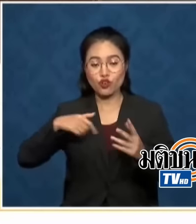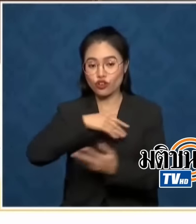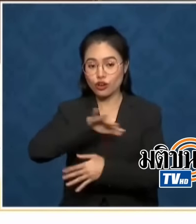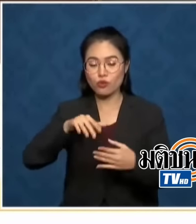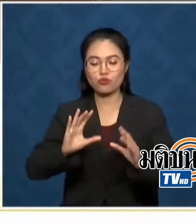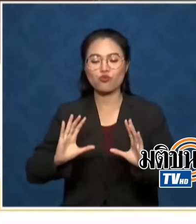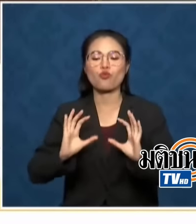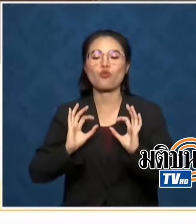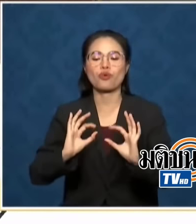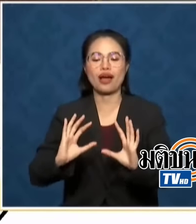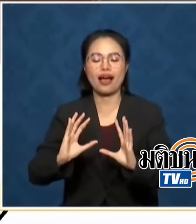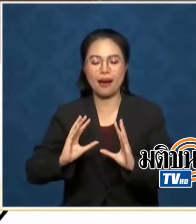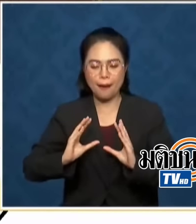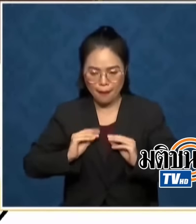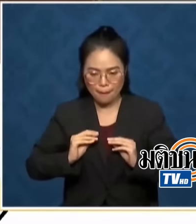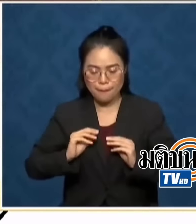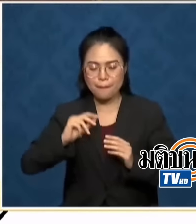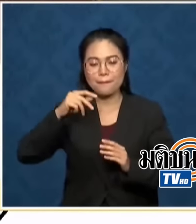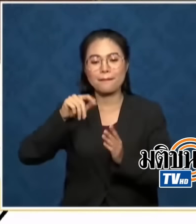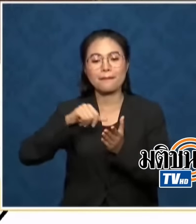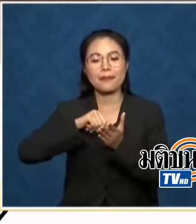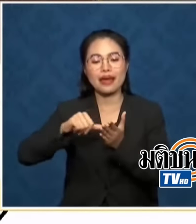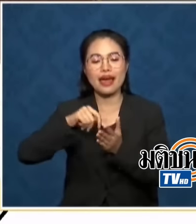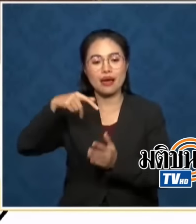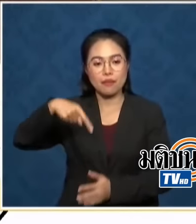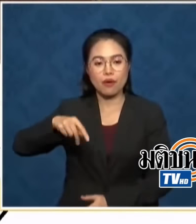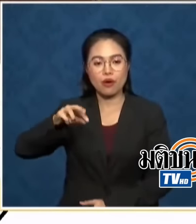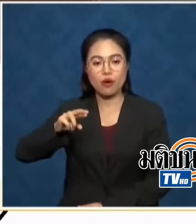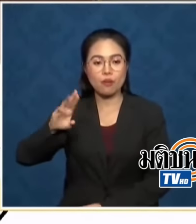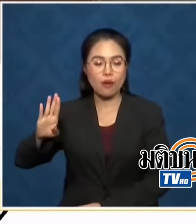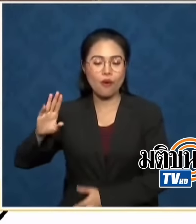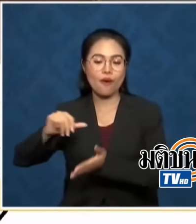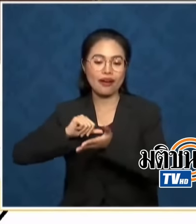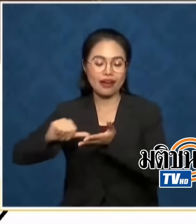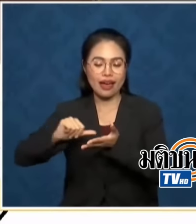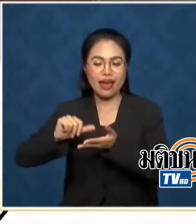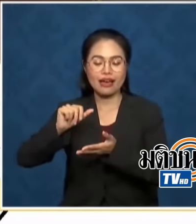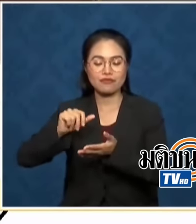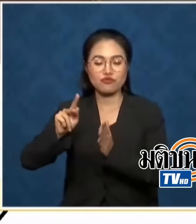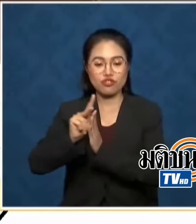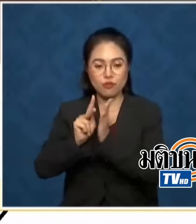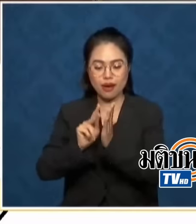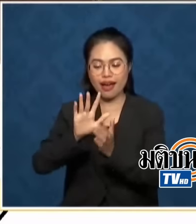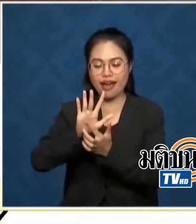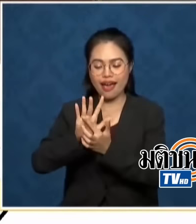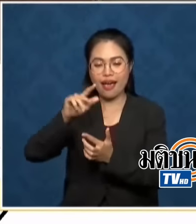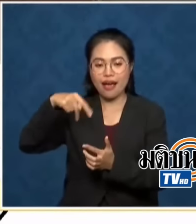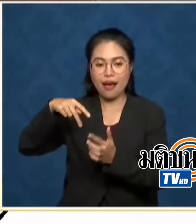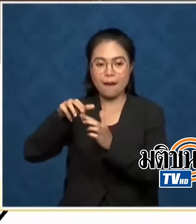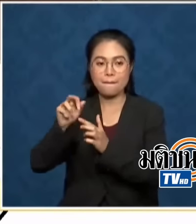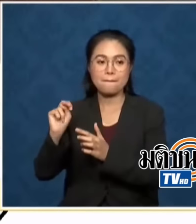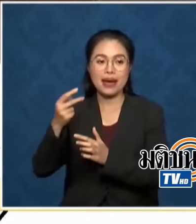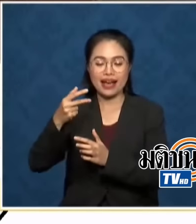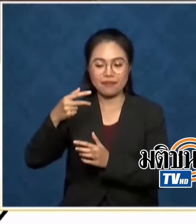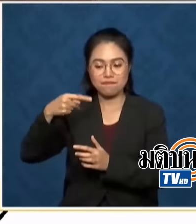นชอบนะครับร่างพระราชบัญญัติแก้ไขเพิ่มเติมประมวลกฎหมายแพ่งและพาณิชย์ฉบับที่พ.ศ.น